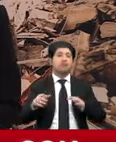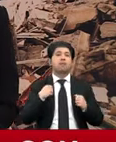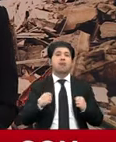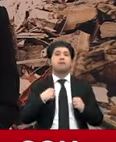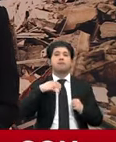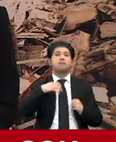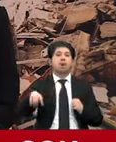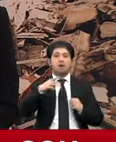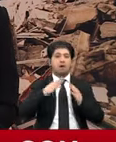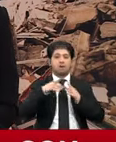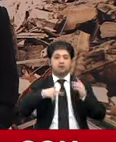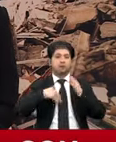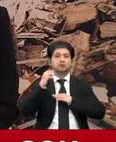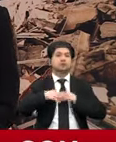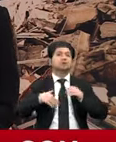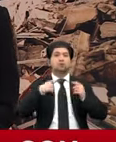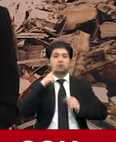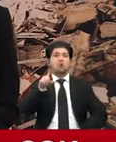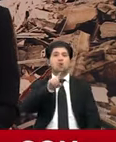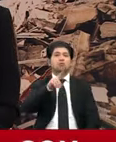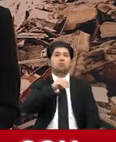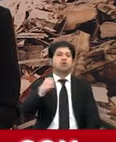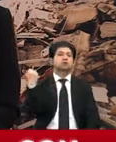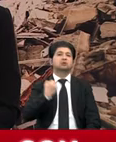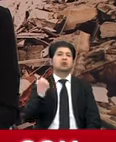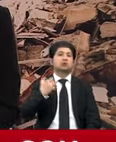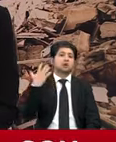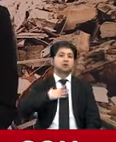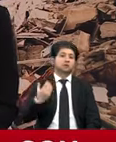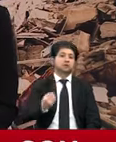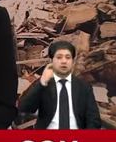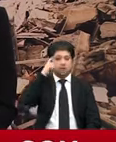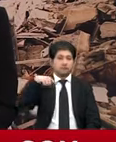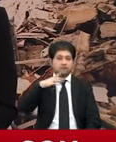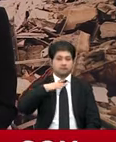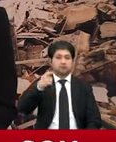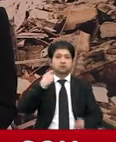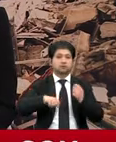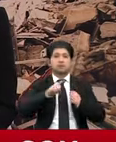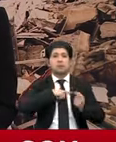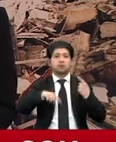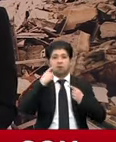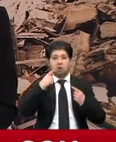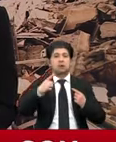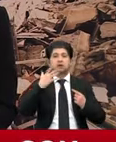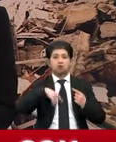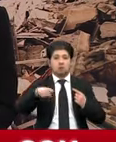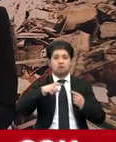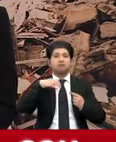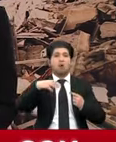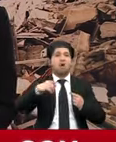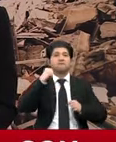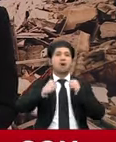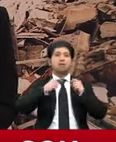Deprem bölgesindeki konutların inşasında 10 milyon ton çimento talebinin olacağı öngörülüyor. Sektör temsilcilerine göre talep